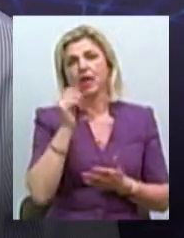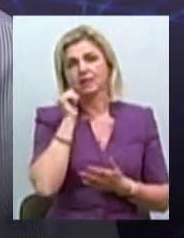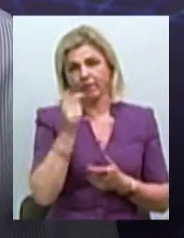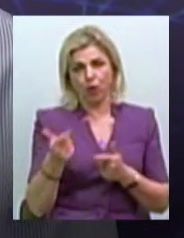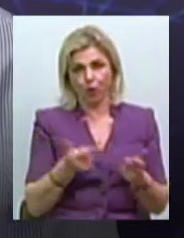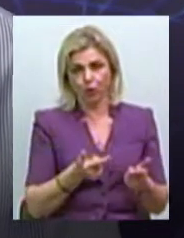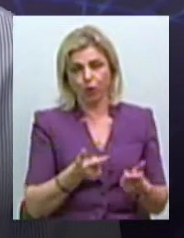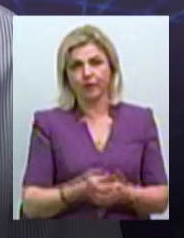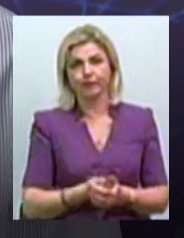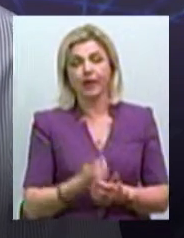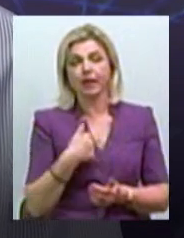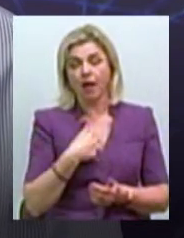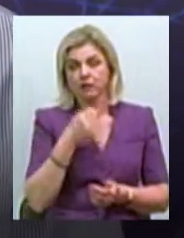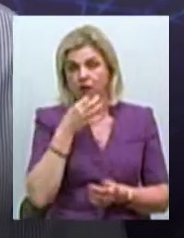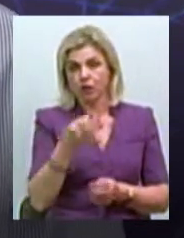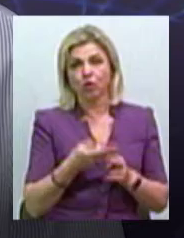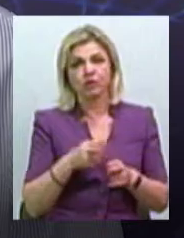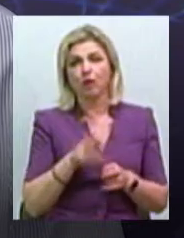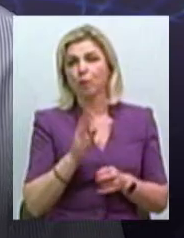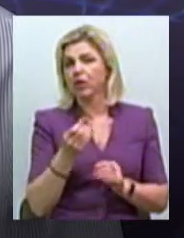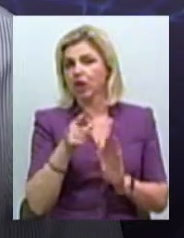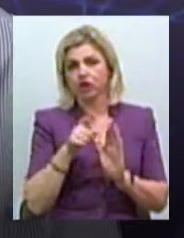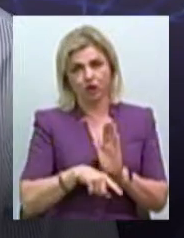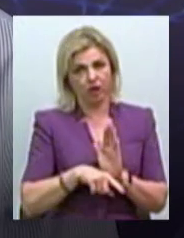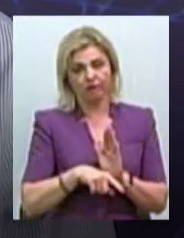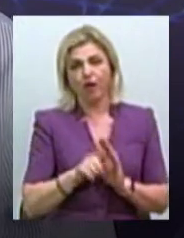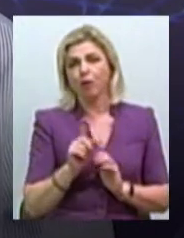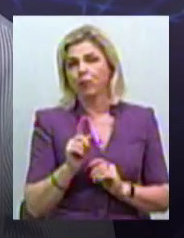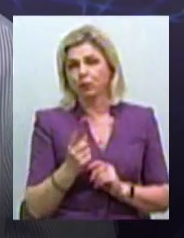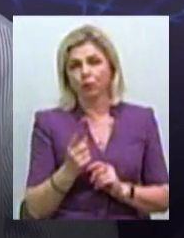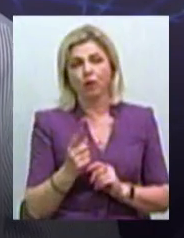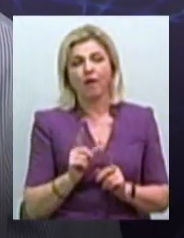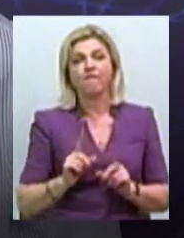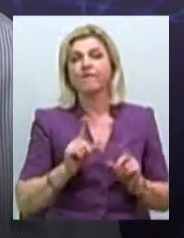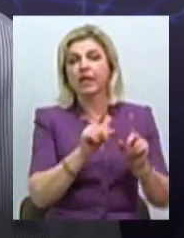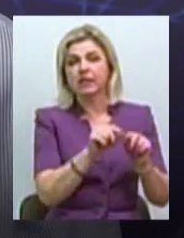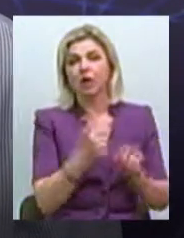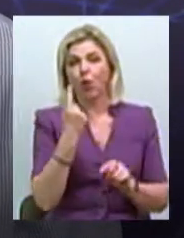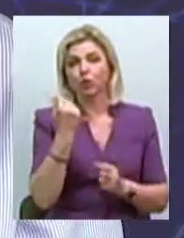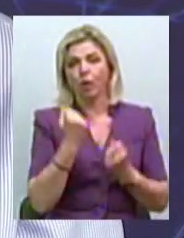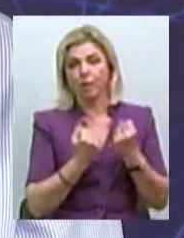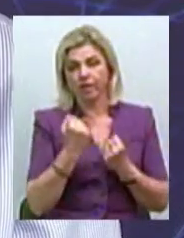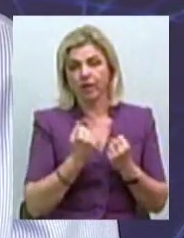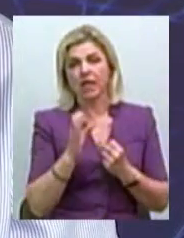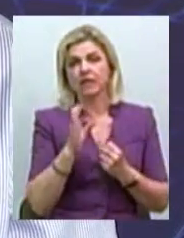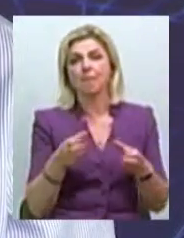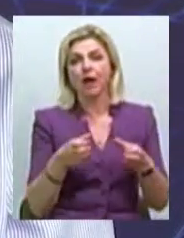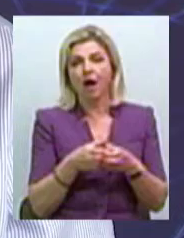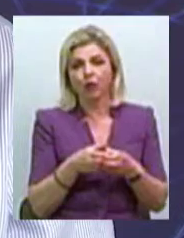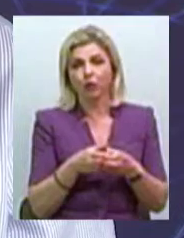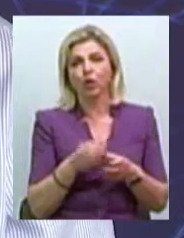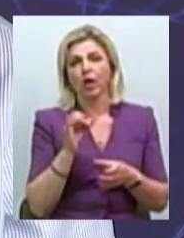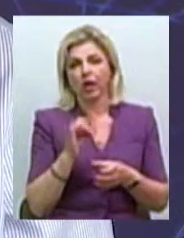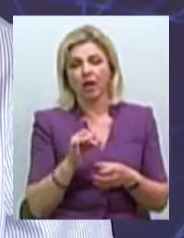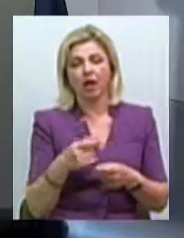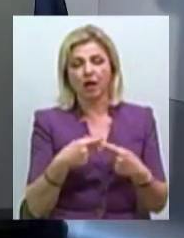готова. Але я скажу, що це буде не дешеве задоволення, тому що виїзд тільки одного автомобіля з бригадою і